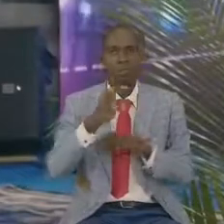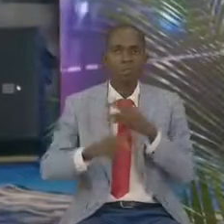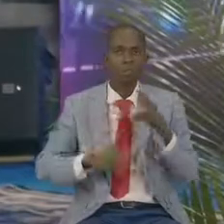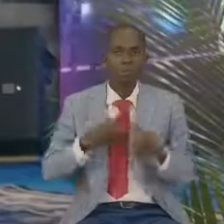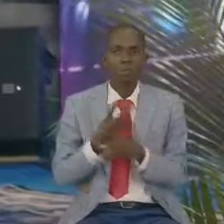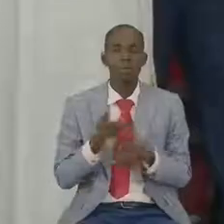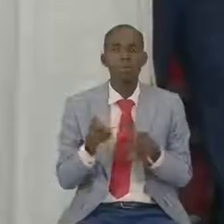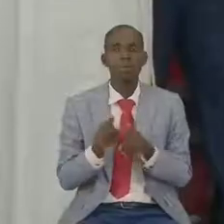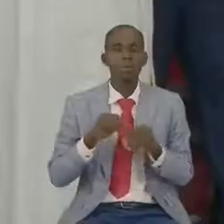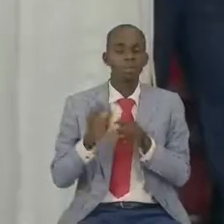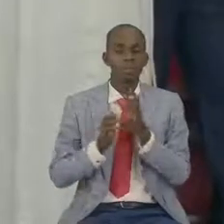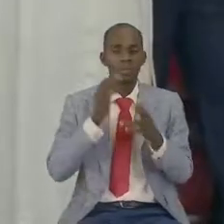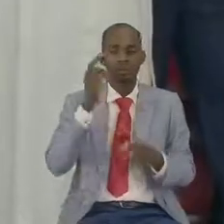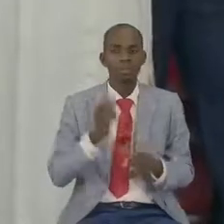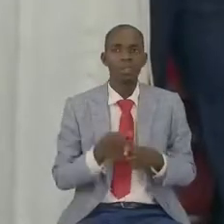au nom de Jésus.